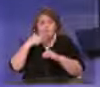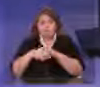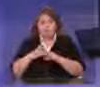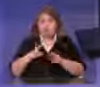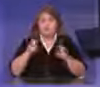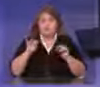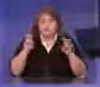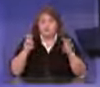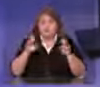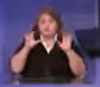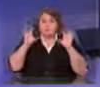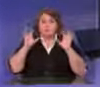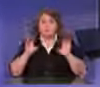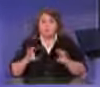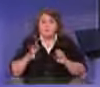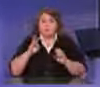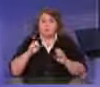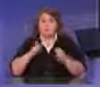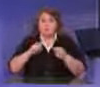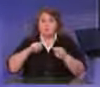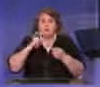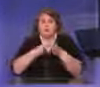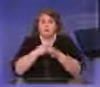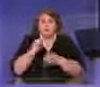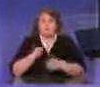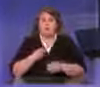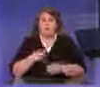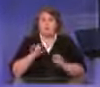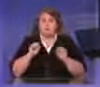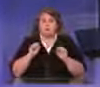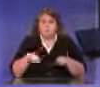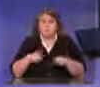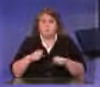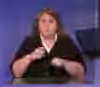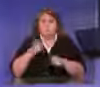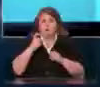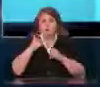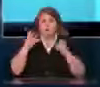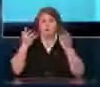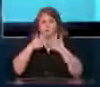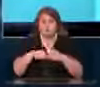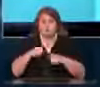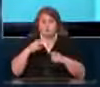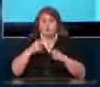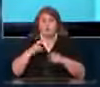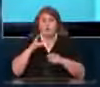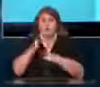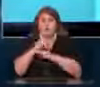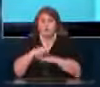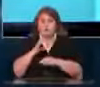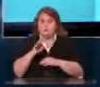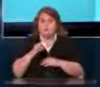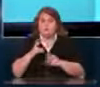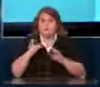для объяснения закономерностей наследования. Сможете рассчитывать количество гамет при